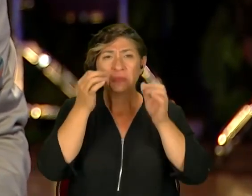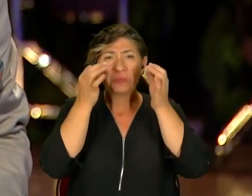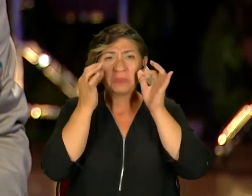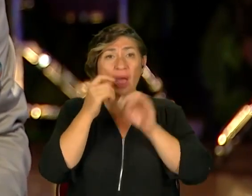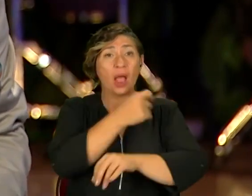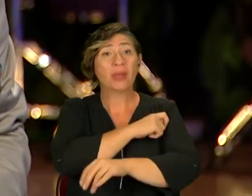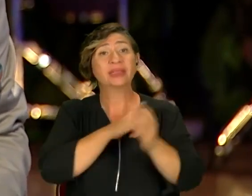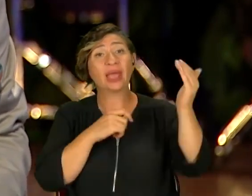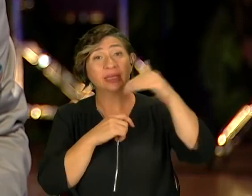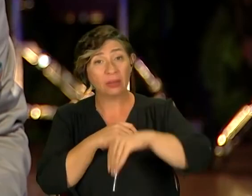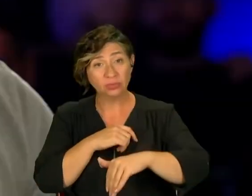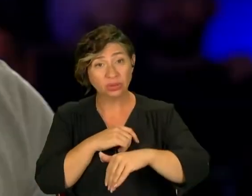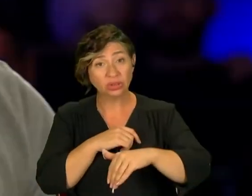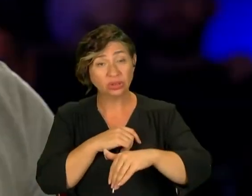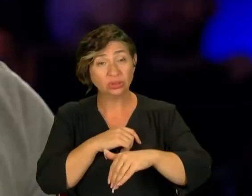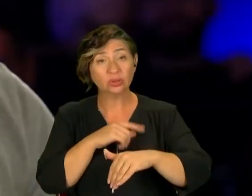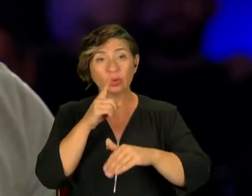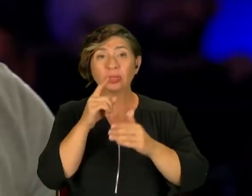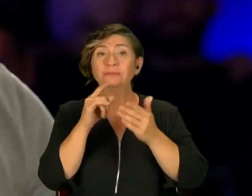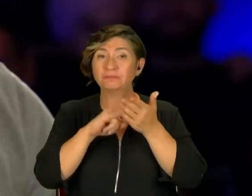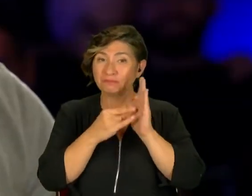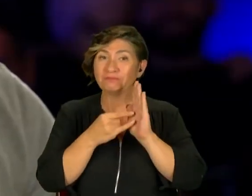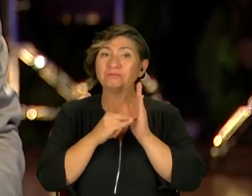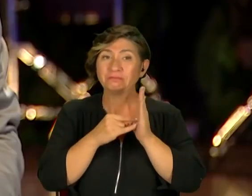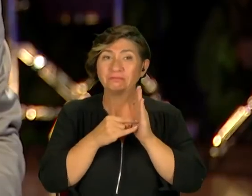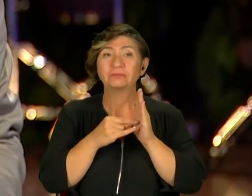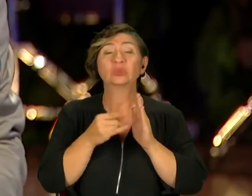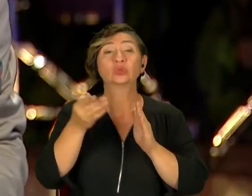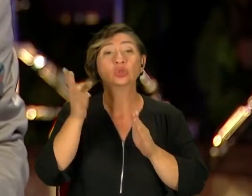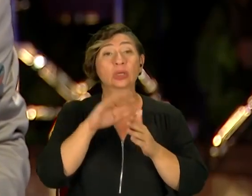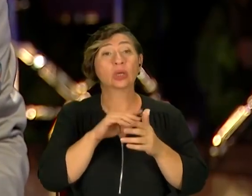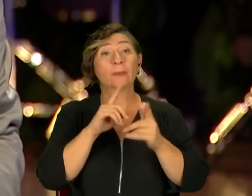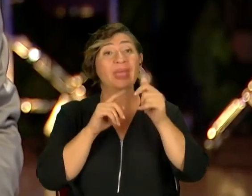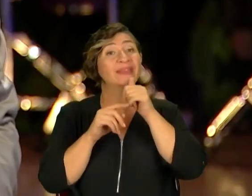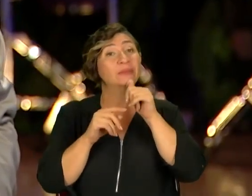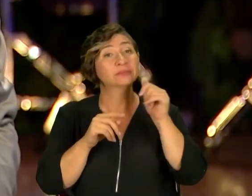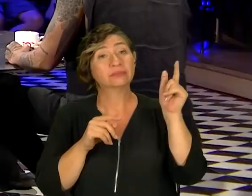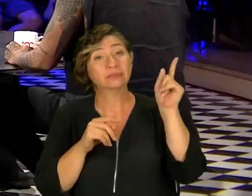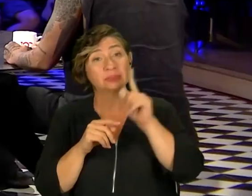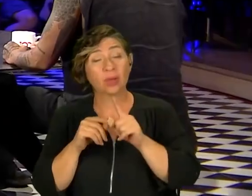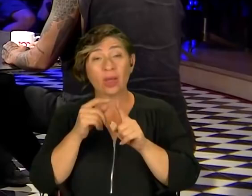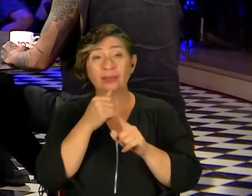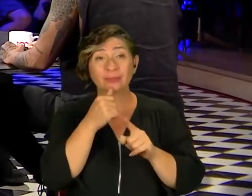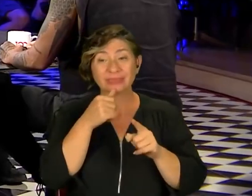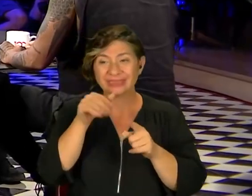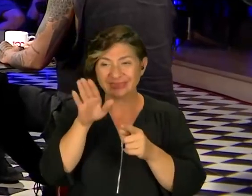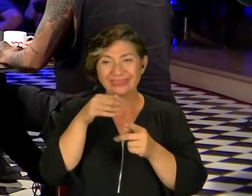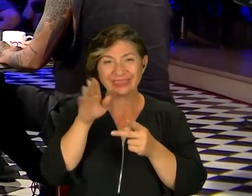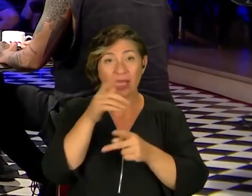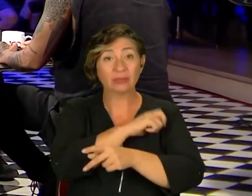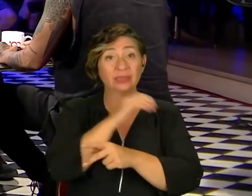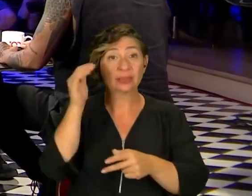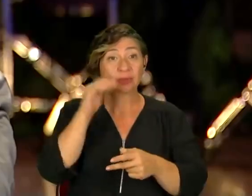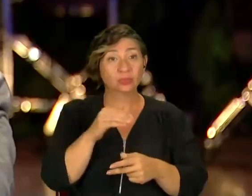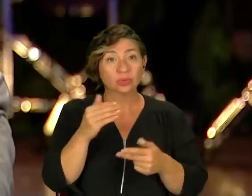O da Almanya'dan gelmiş. Onun da gözleri sulandı. Sonra başka bir oğlan geldi. Onun da gözleri sulandı. O da